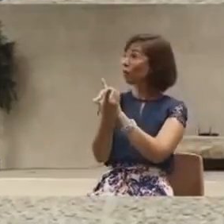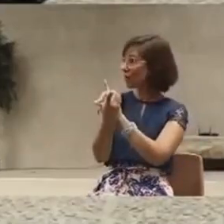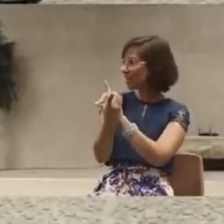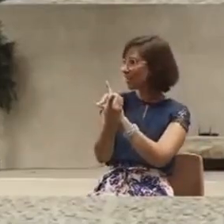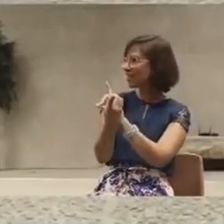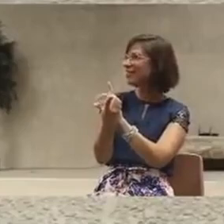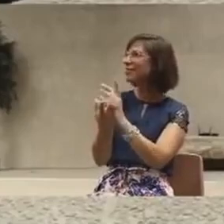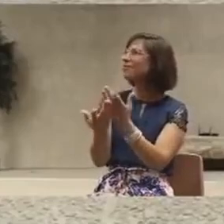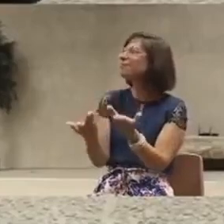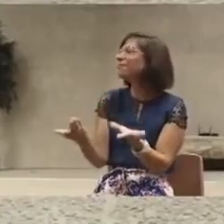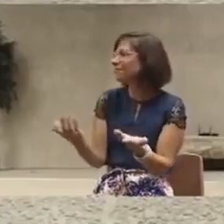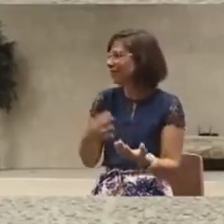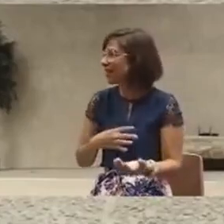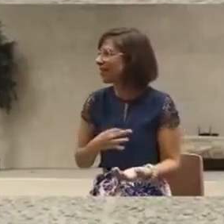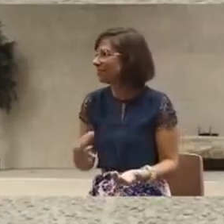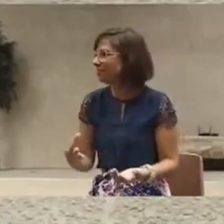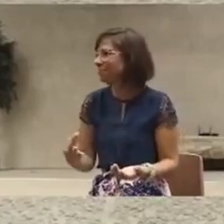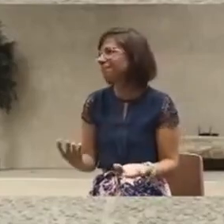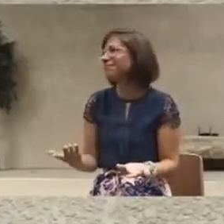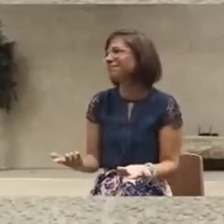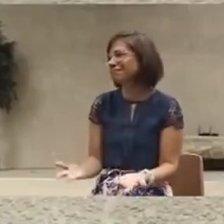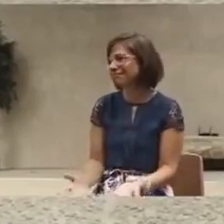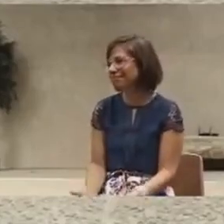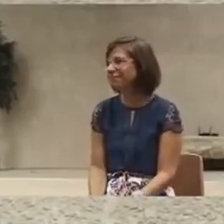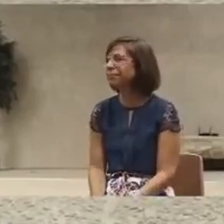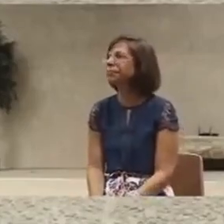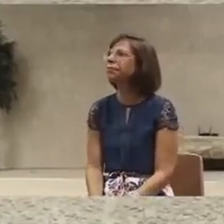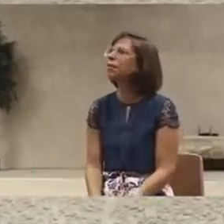ton attitude dans le désert?